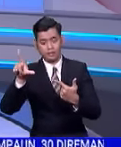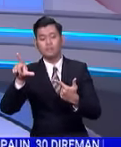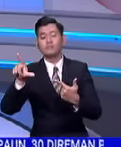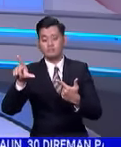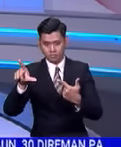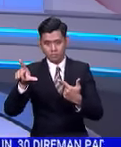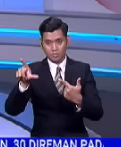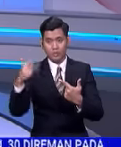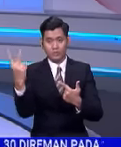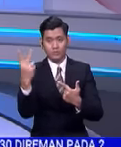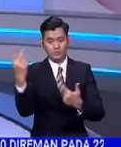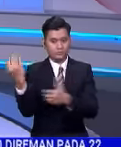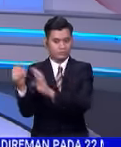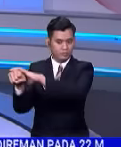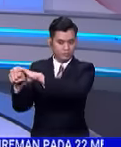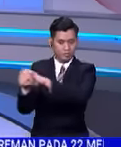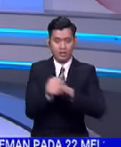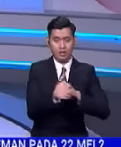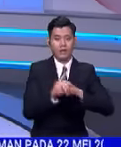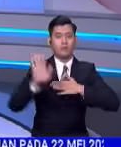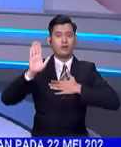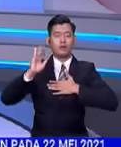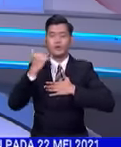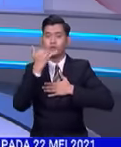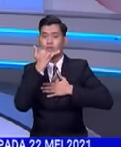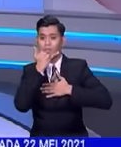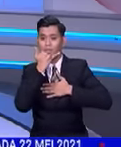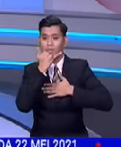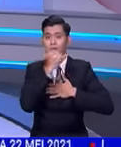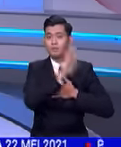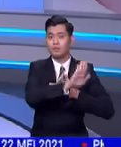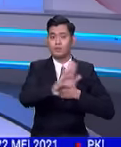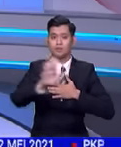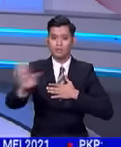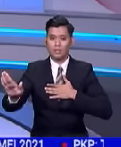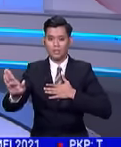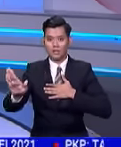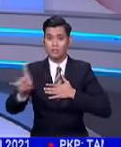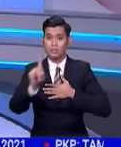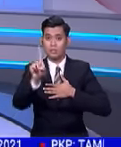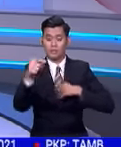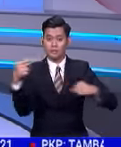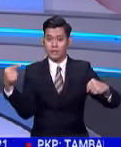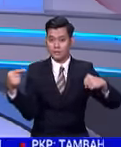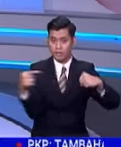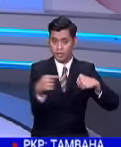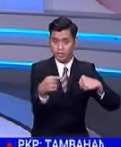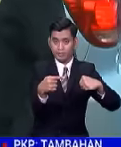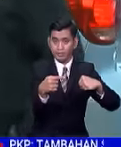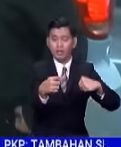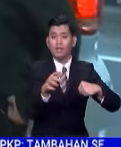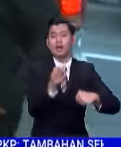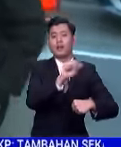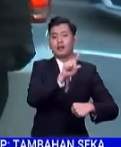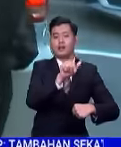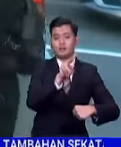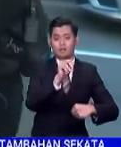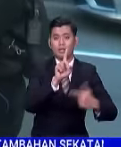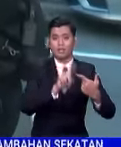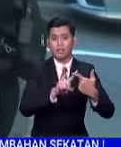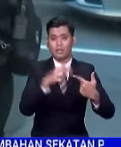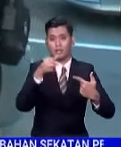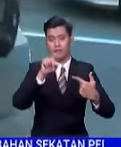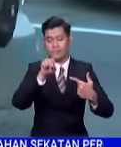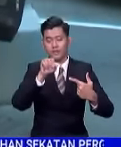Sulaiman, 31 tahun mengaku bersalah masing-masing atas satu pertuduhan. Nur Azlan dan Muhammad